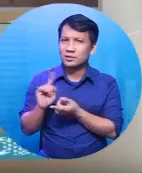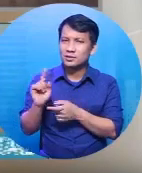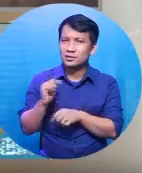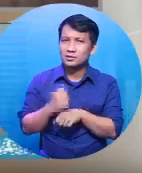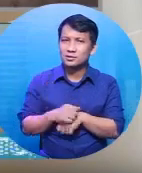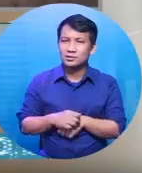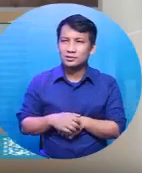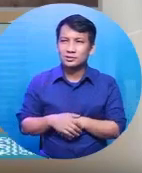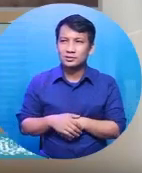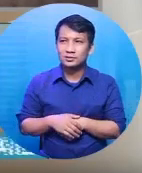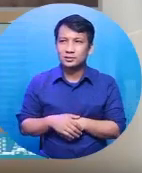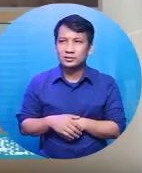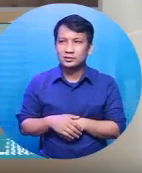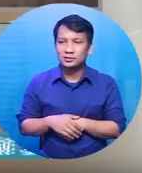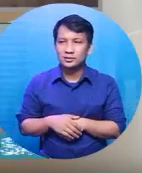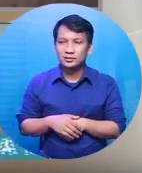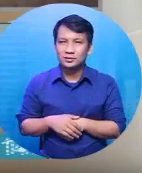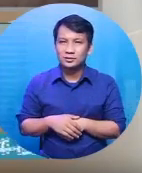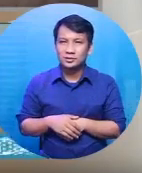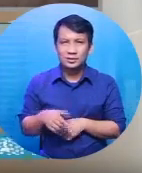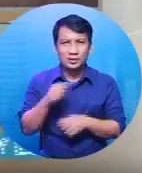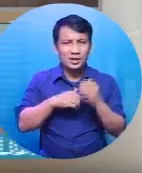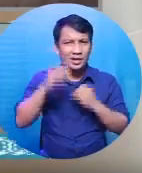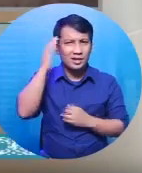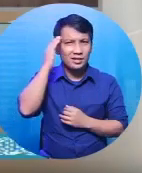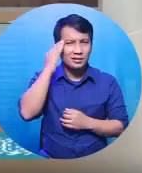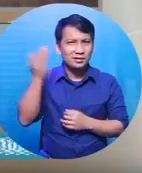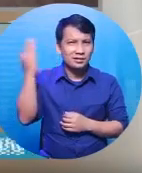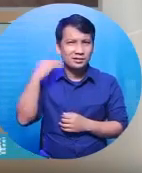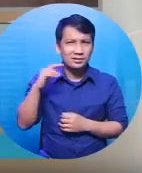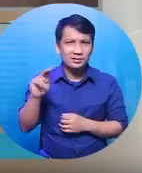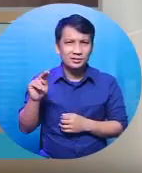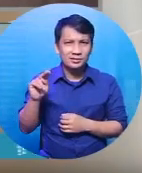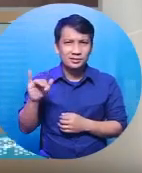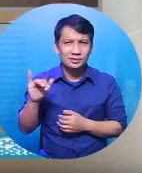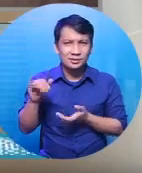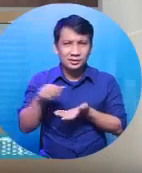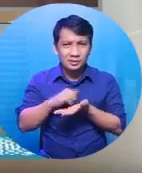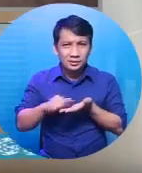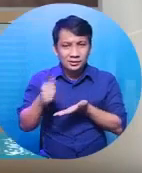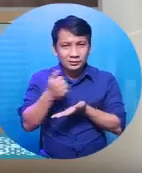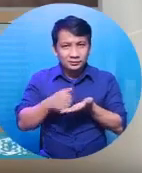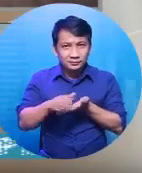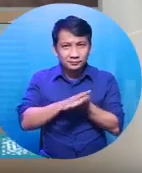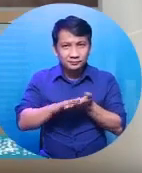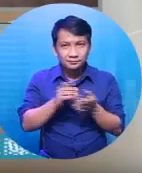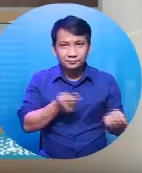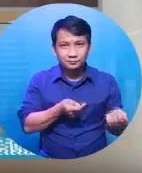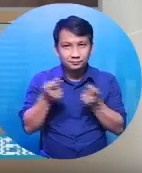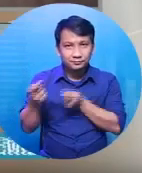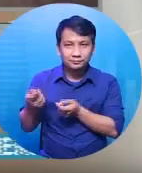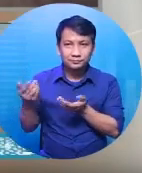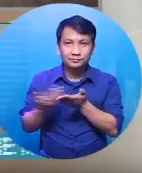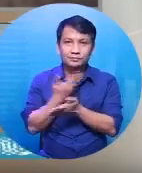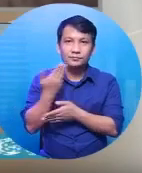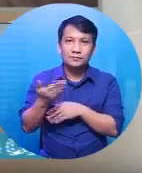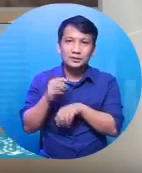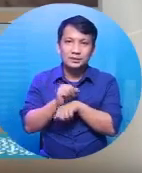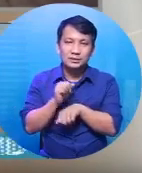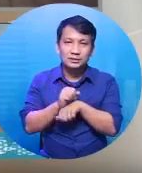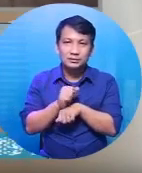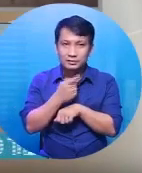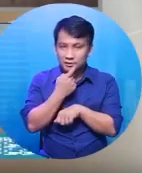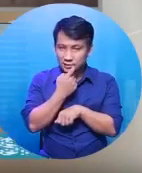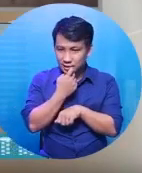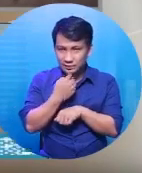Eh, yun nga po, Sir. Kasi noon, alam ko, diswasing siya eh. Pero lumipat siya. Pero itong bago niya pong hanap buhay, hindi